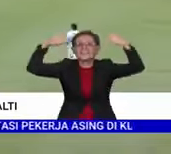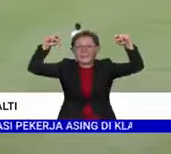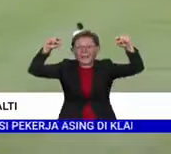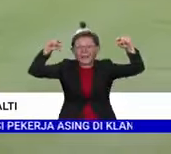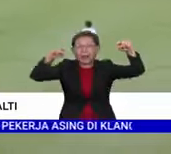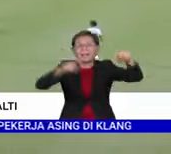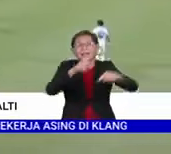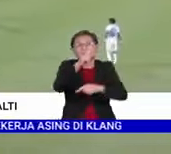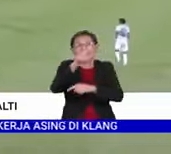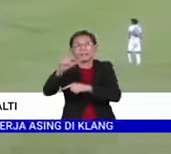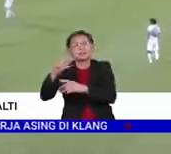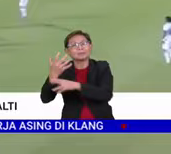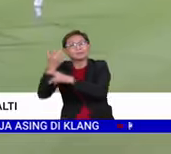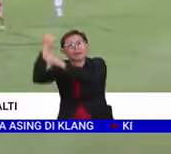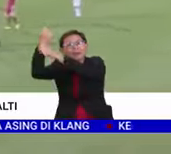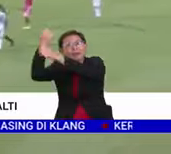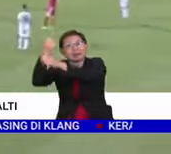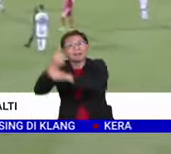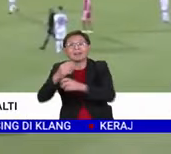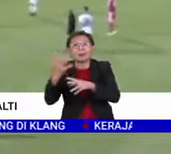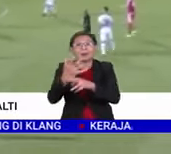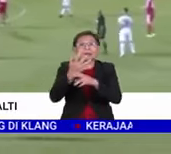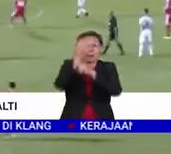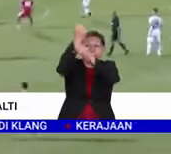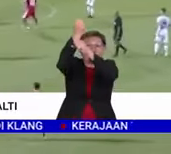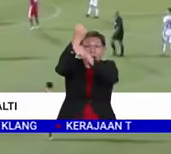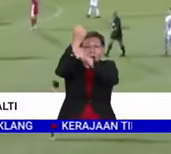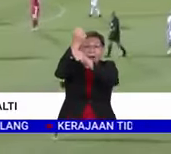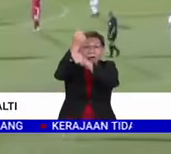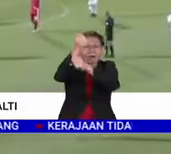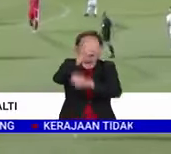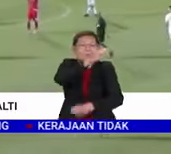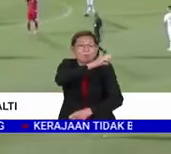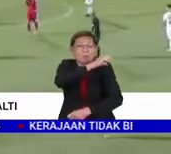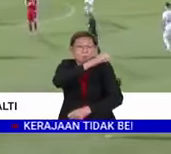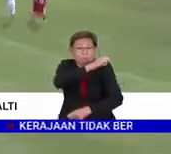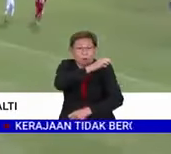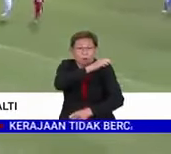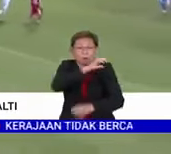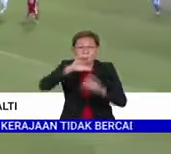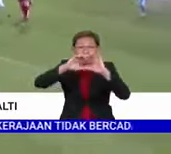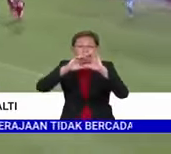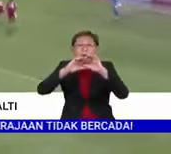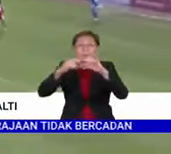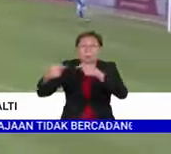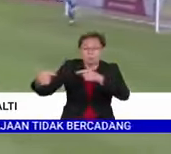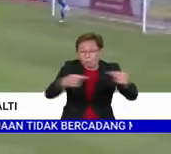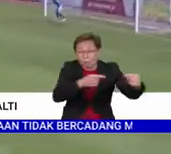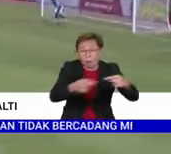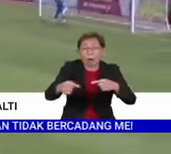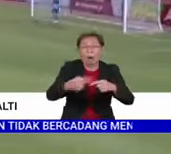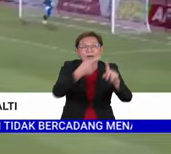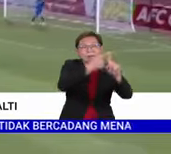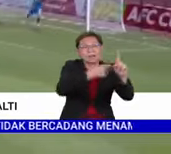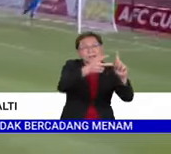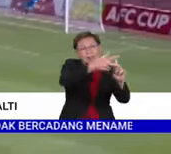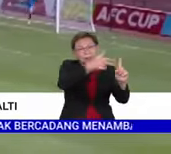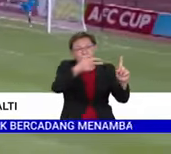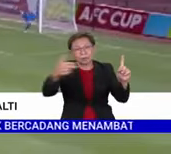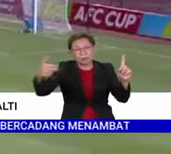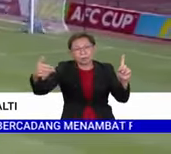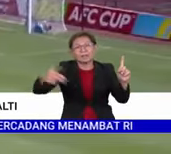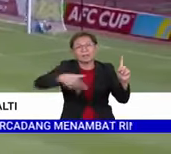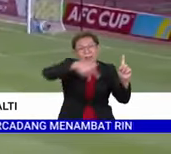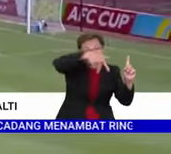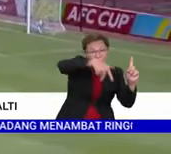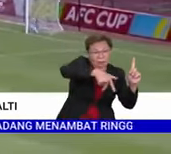The City Boys. Kemenangan ini menyaksikan skuad kendalian Boyan Hoda itu akan berdepan klub dari Indonesia PSM Makassar di pentas